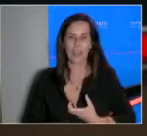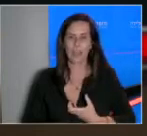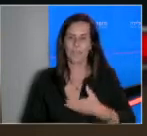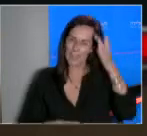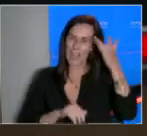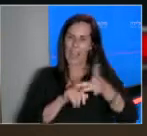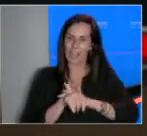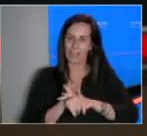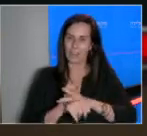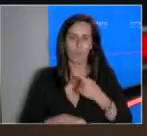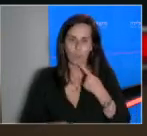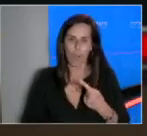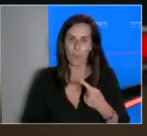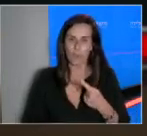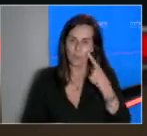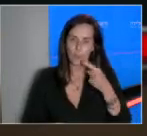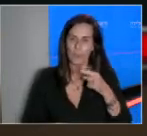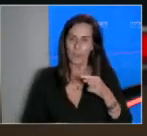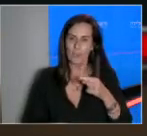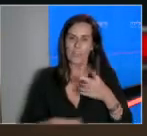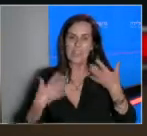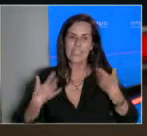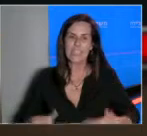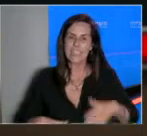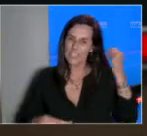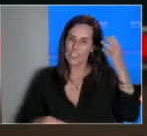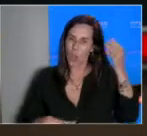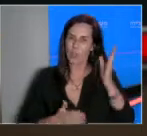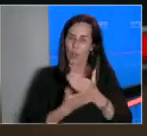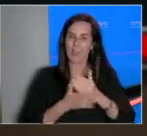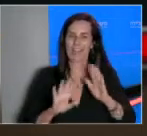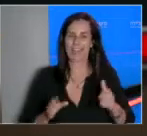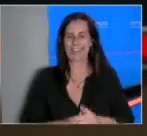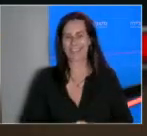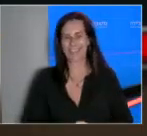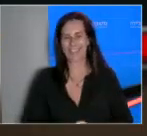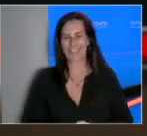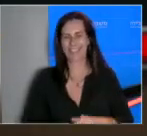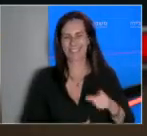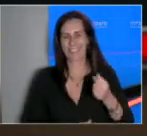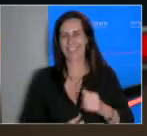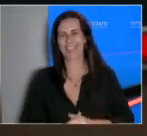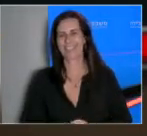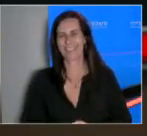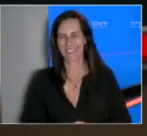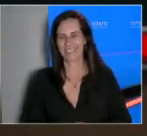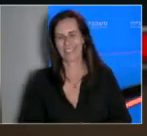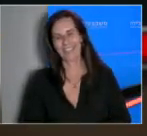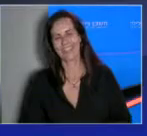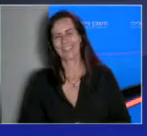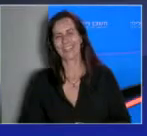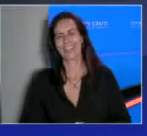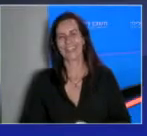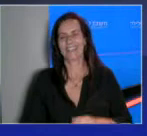לו קרחת. והוא אמר, תראו, שערות בגופי יש בשפע, החלוקה לא משהו. זה הכסף. שם הכסף נמצא.